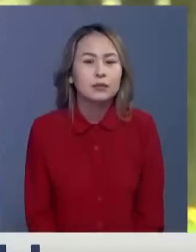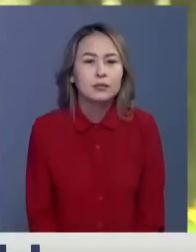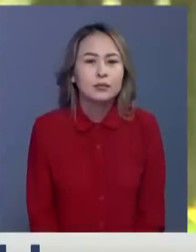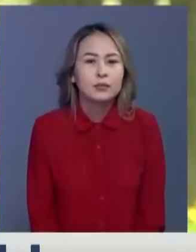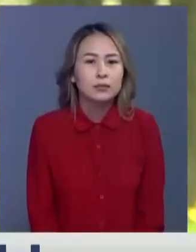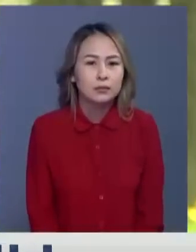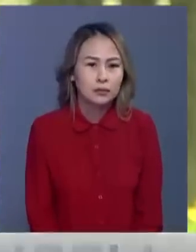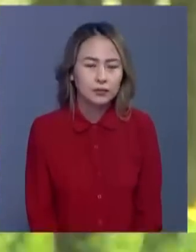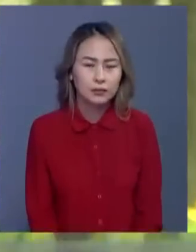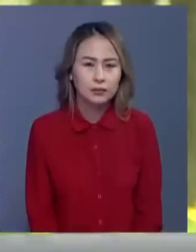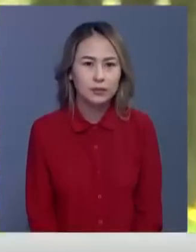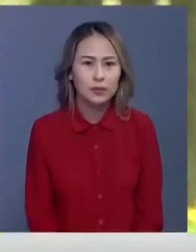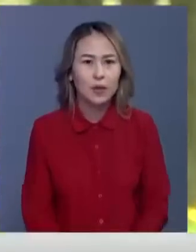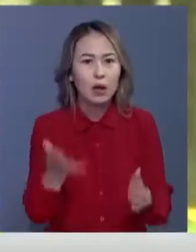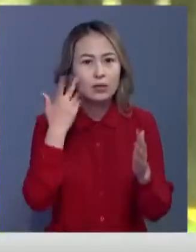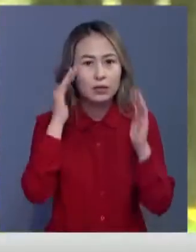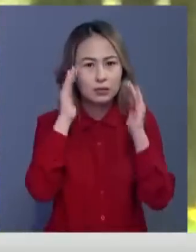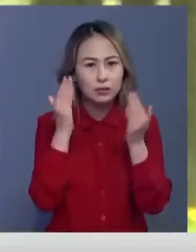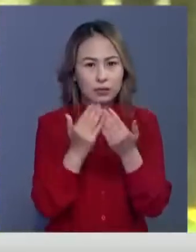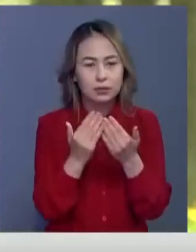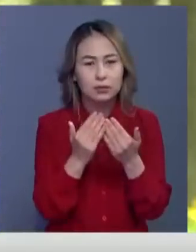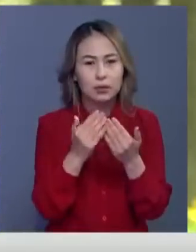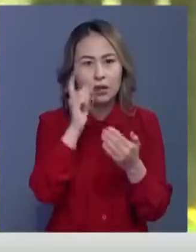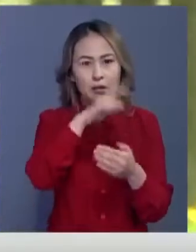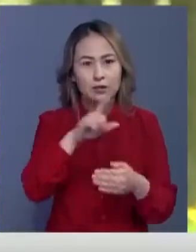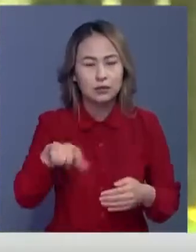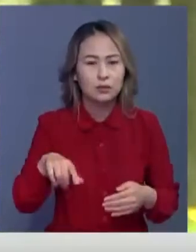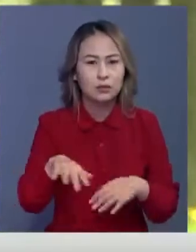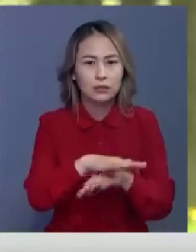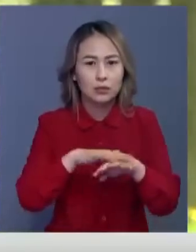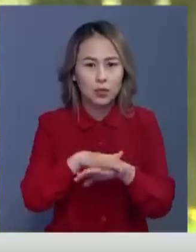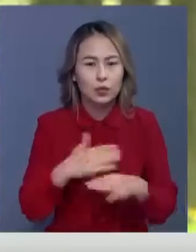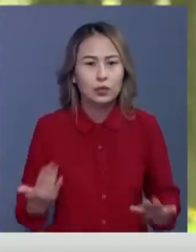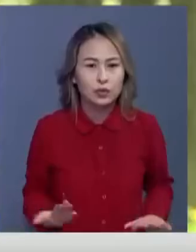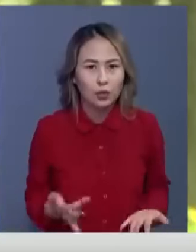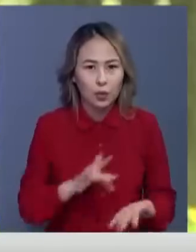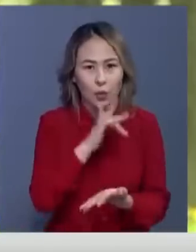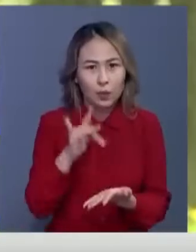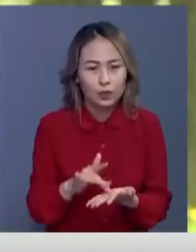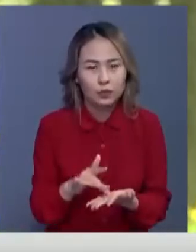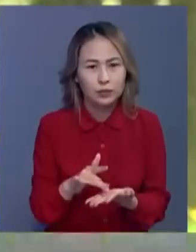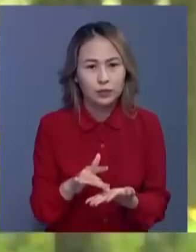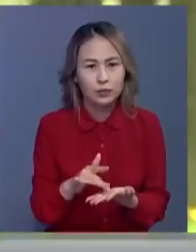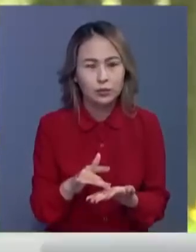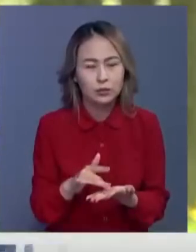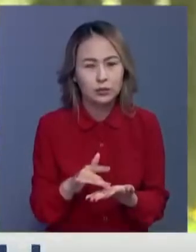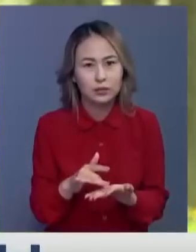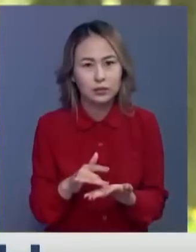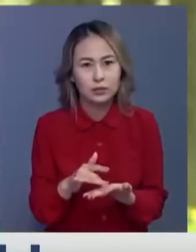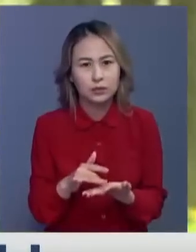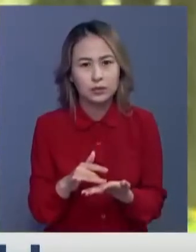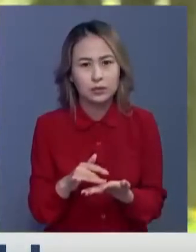Осы карантин кезіндегі халыққа және қала тұрғындары аудан халықтарына айтатынымыз